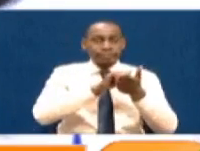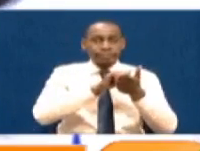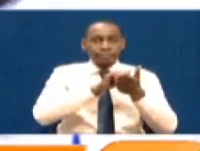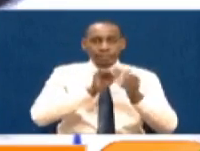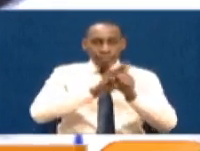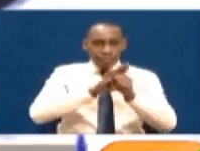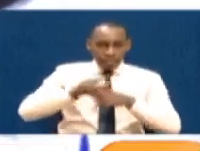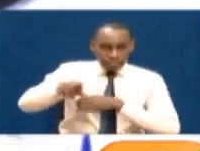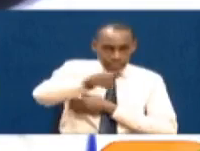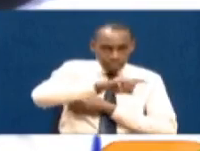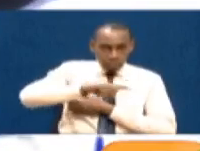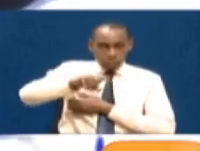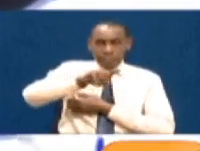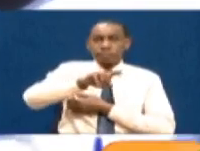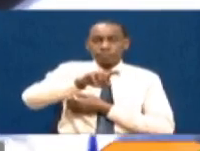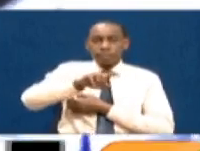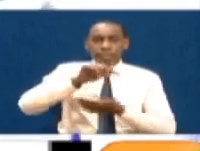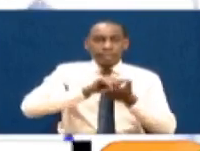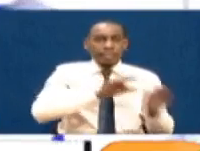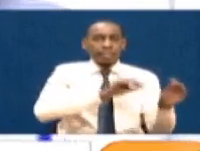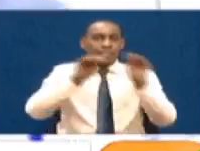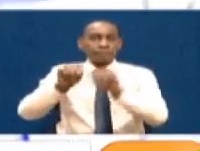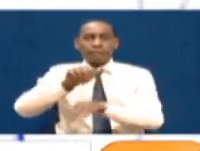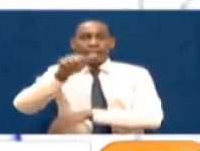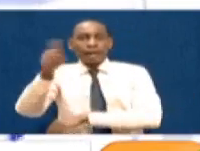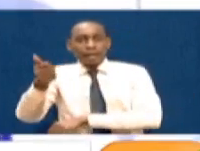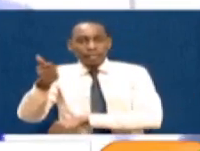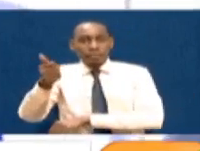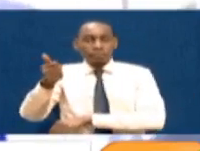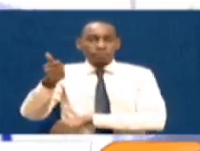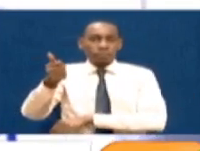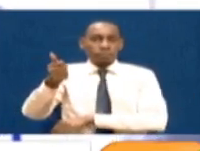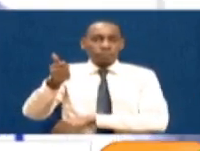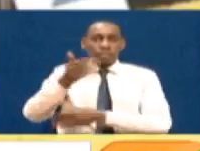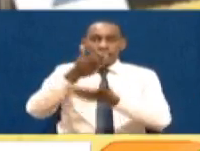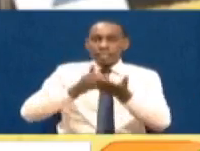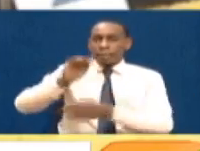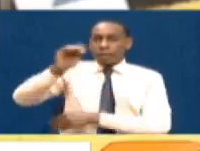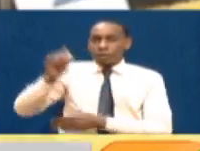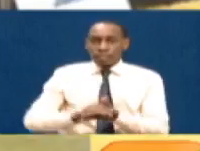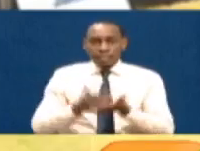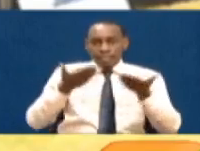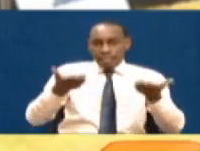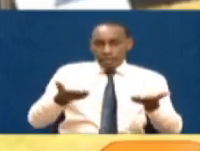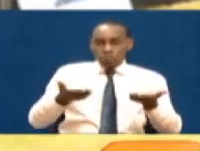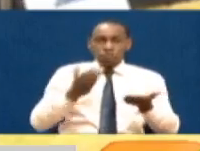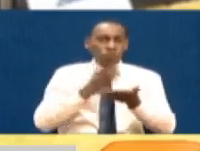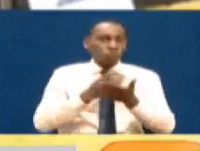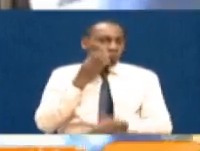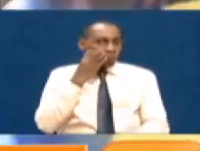wengi wetu tutaenda, tutakuwa transfer to other maybe sub counties. Unajua sasa utabaki na